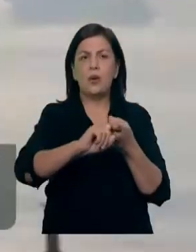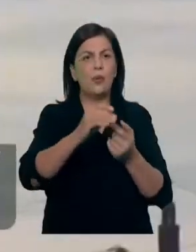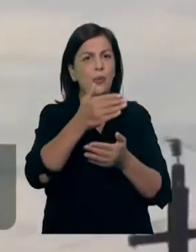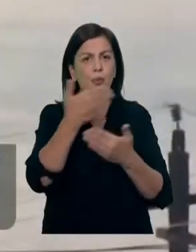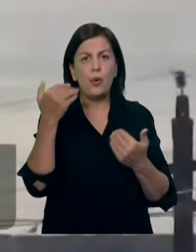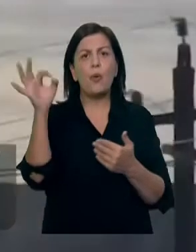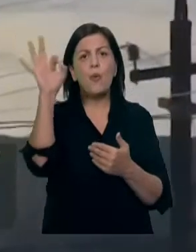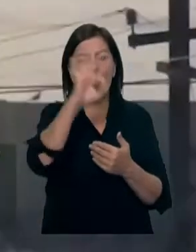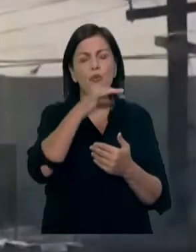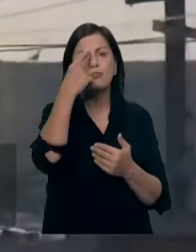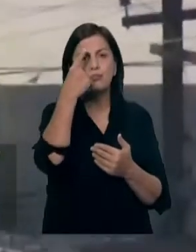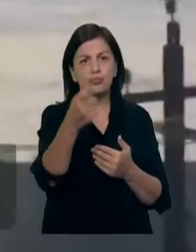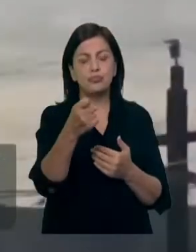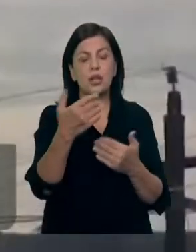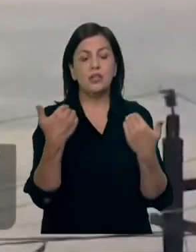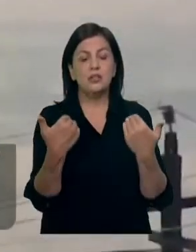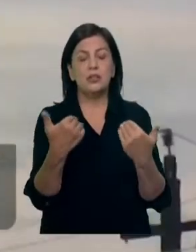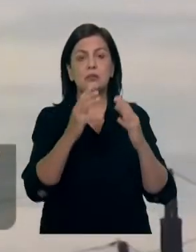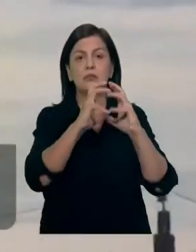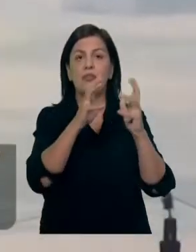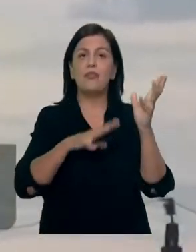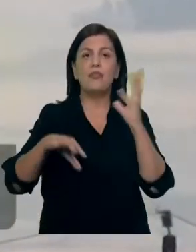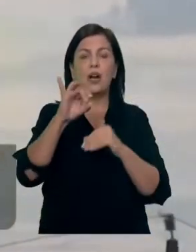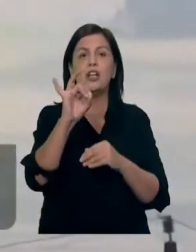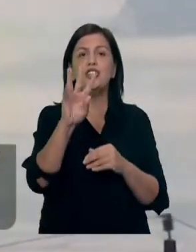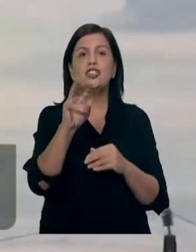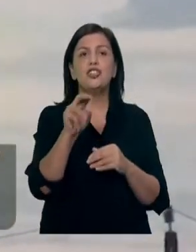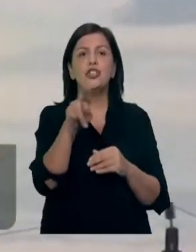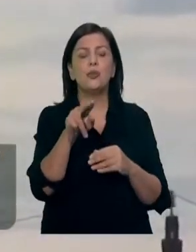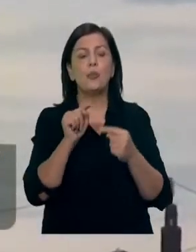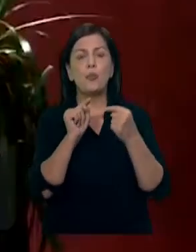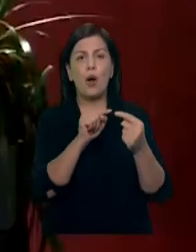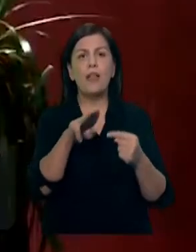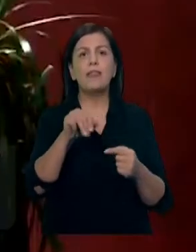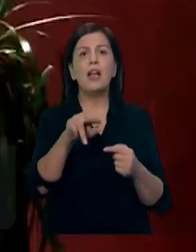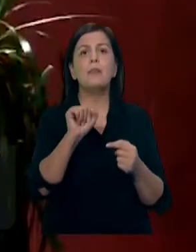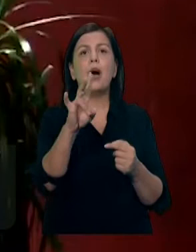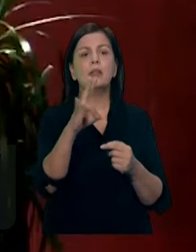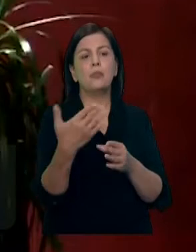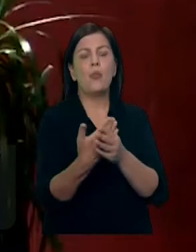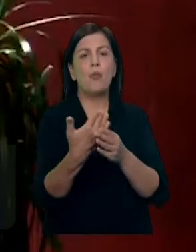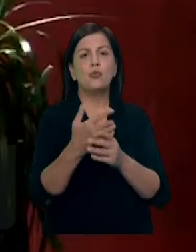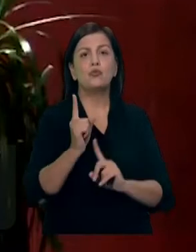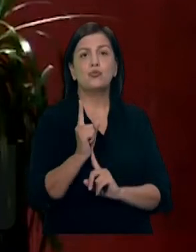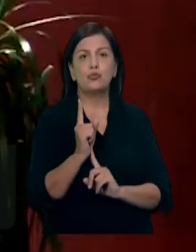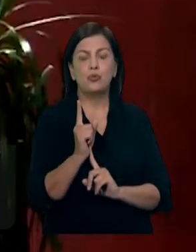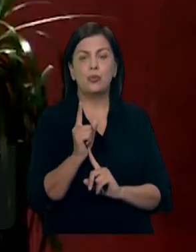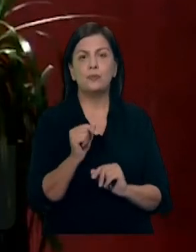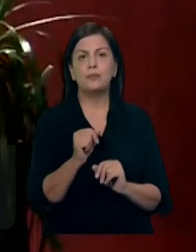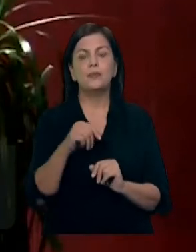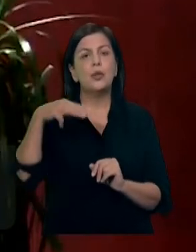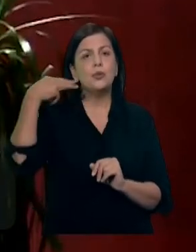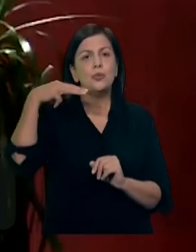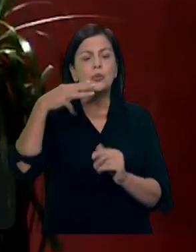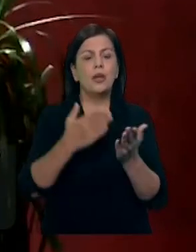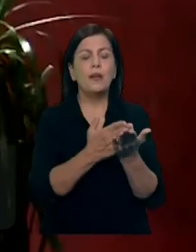bildirib. Ona görə də hazırda dünya IŞİD təhlükəsinə qarşı taliblərdən kömək umur. Türkiyəli ekspert Ruşen Çakırın sözlərinə görə